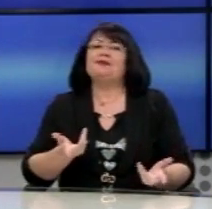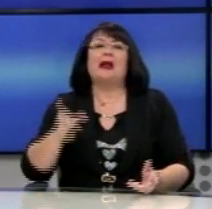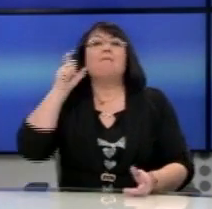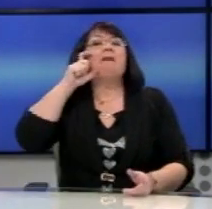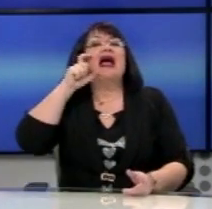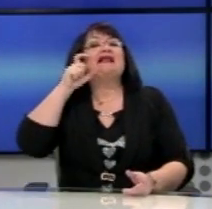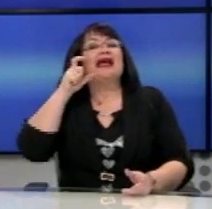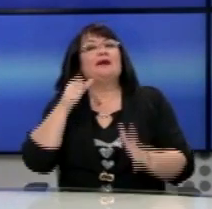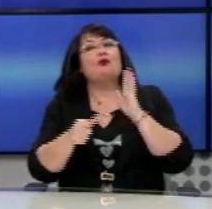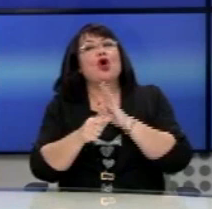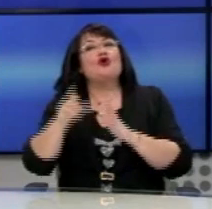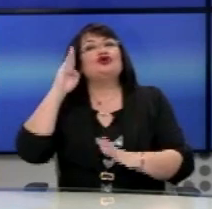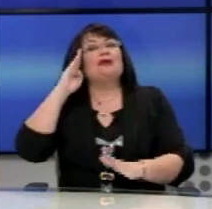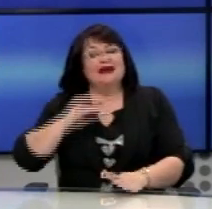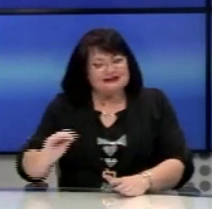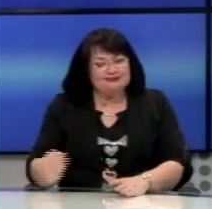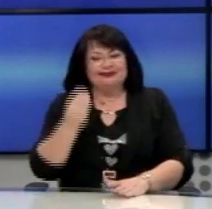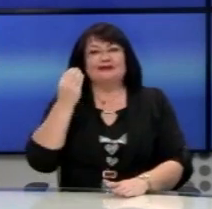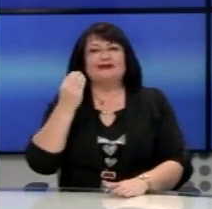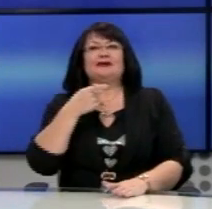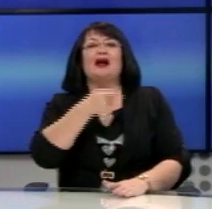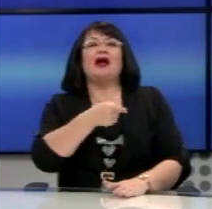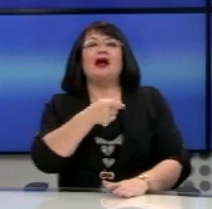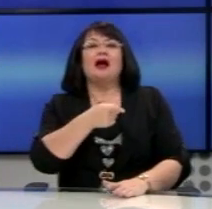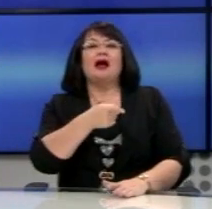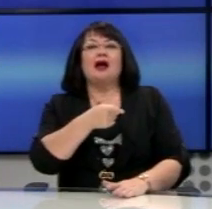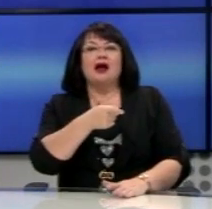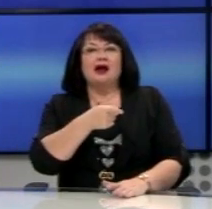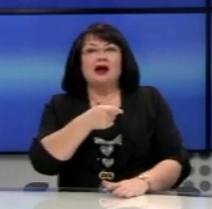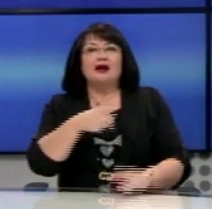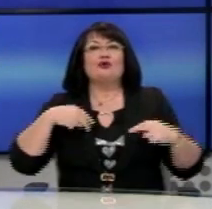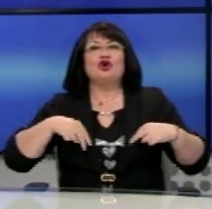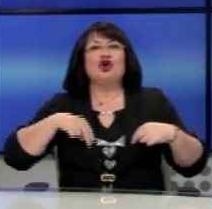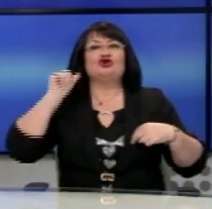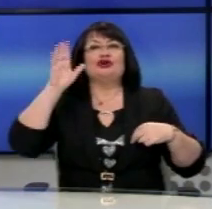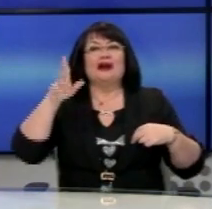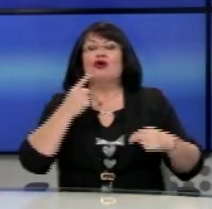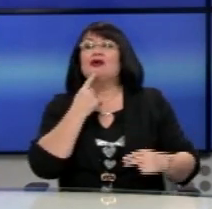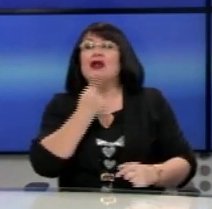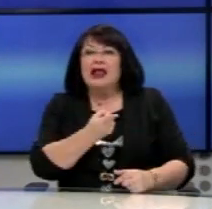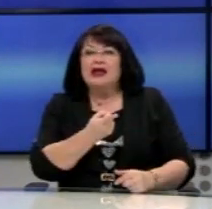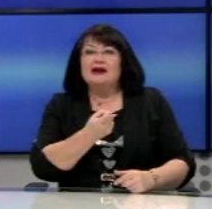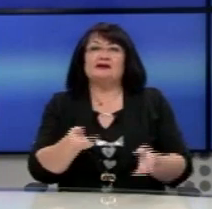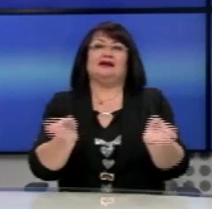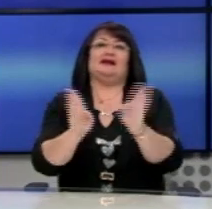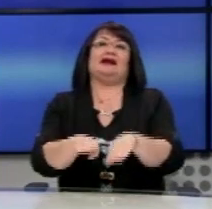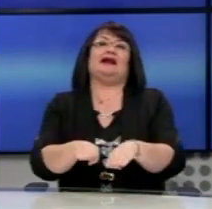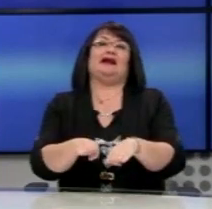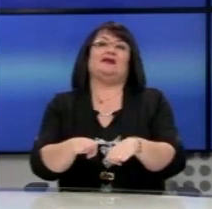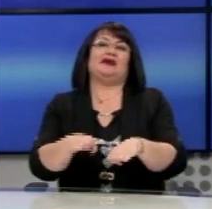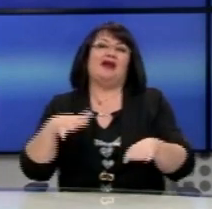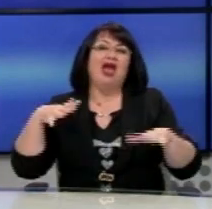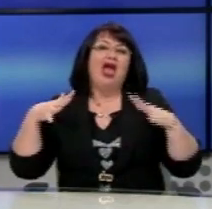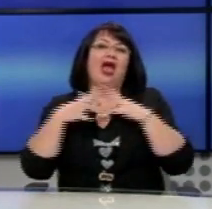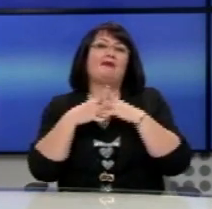εκλογή Biden και πριν αλέκτορ φωνήσε έσκασαν οι εκθέσεις του State Department που καλύπτει πλήρως την